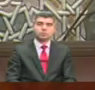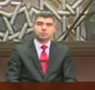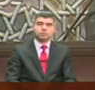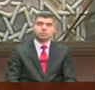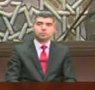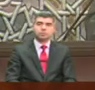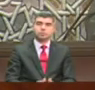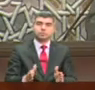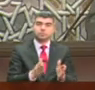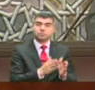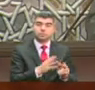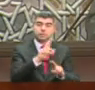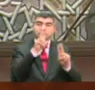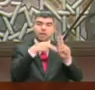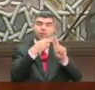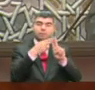تعقيب السيد النائب.